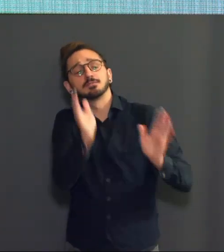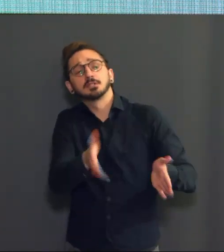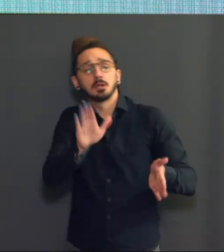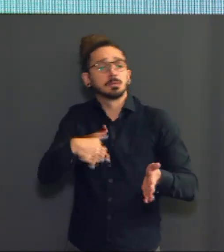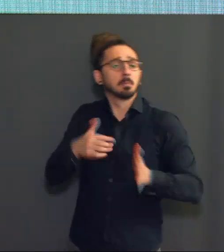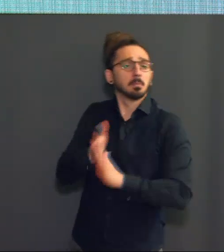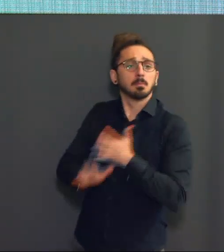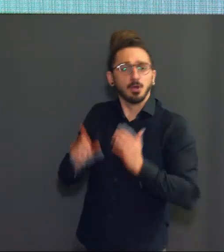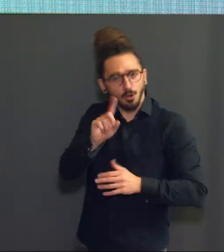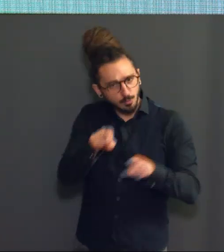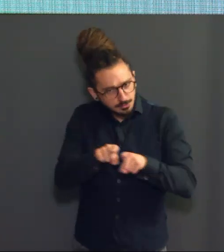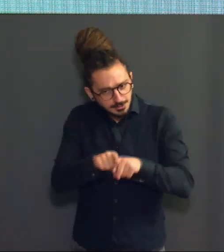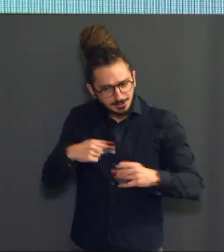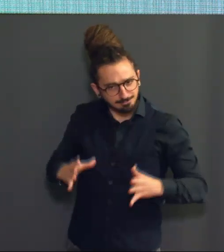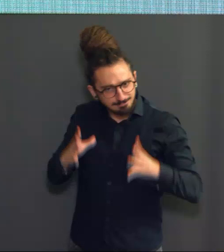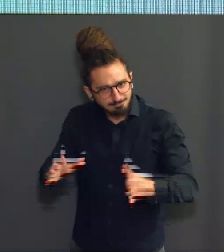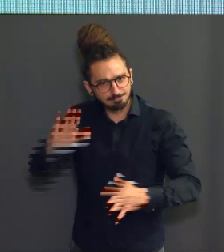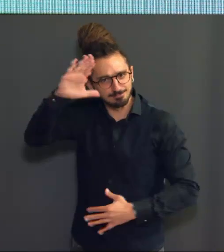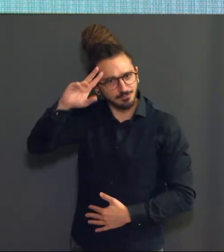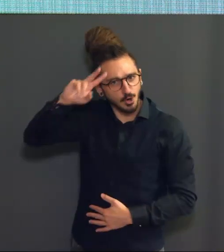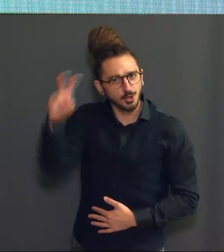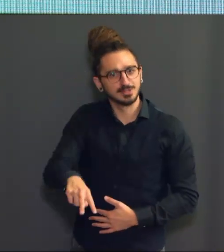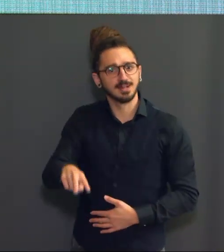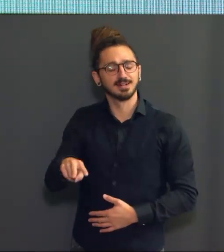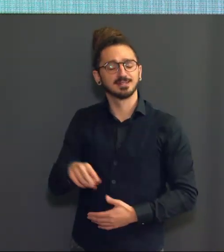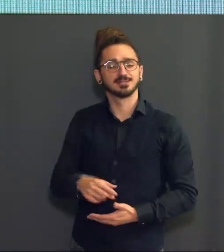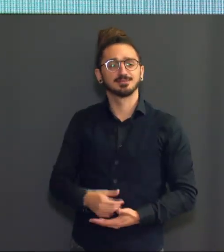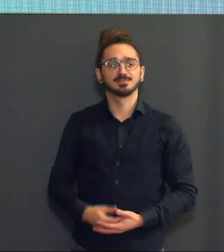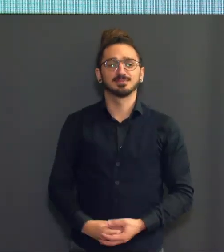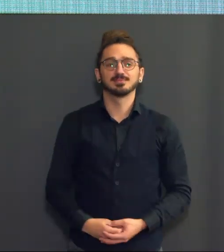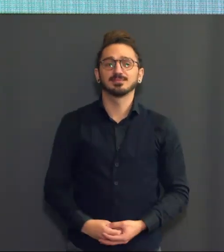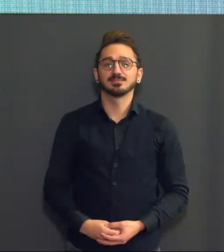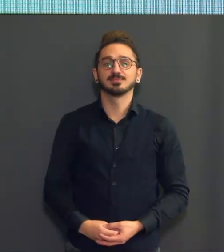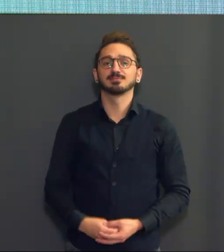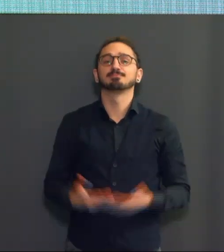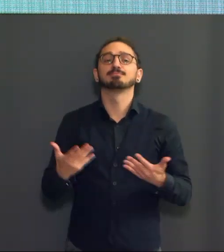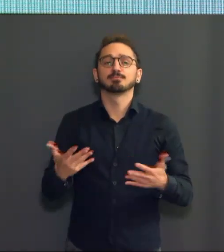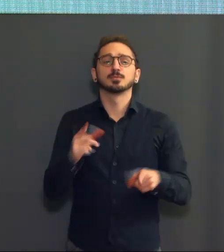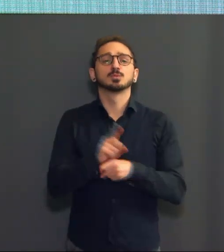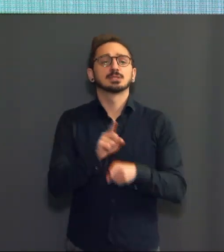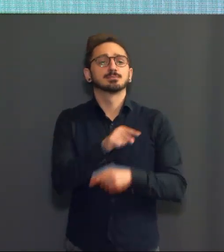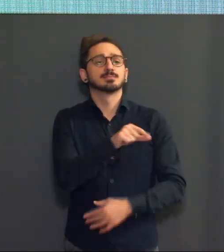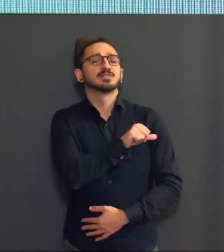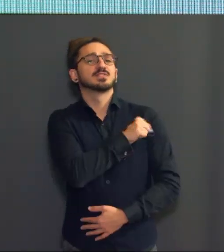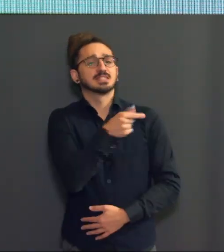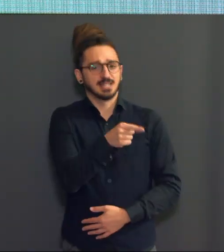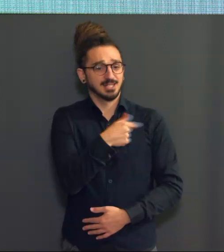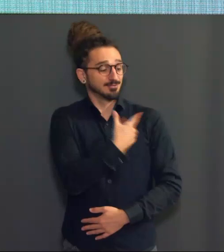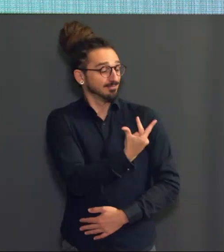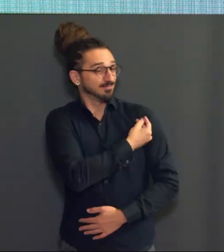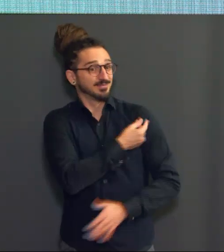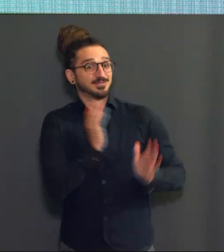La vaccination n'offre pas qu'une protection individuelle, c'est aussi et surtout une protection